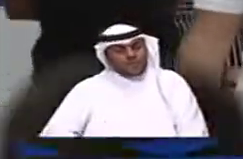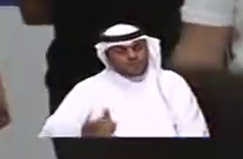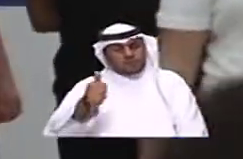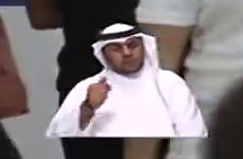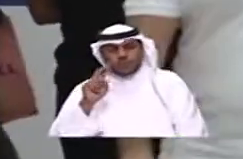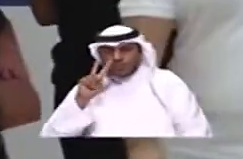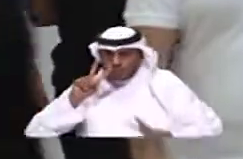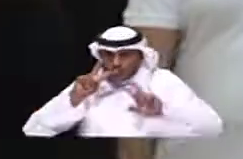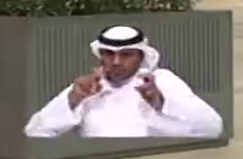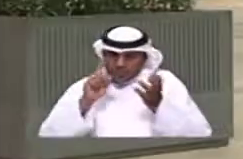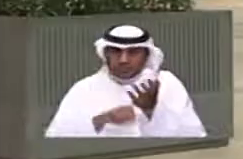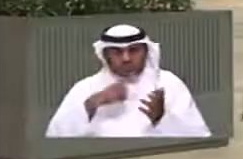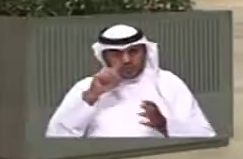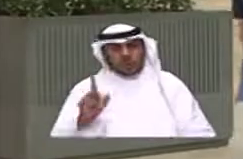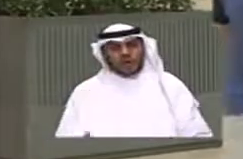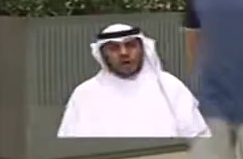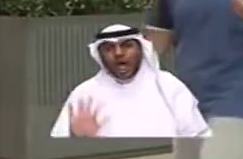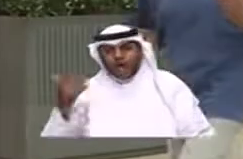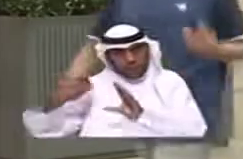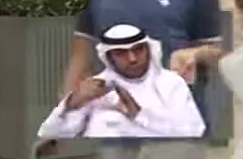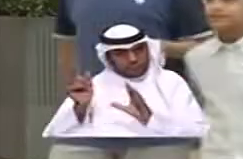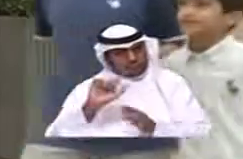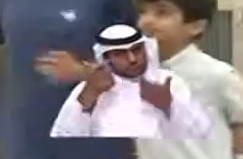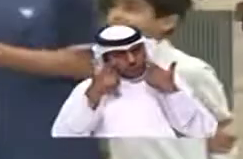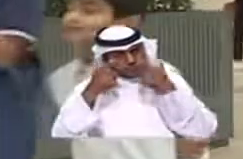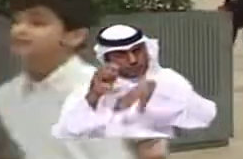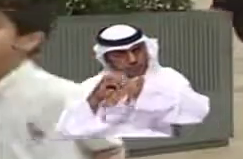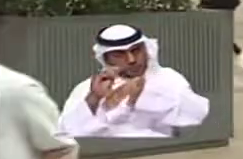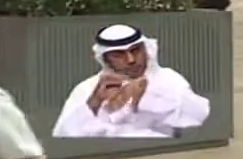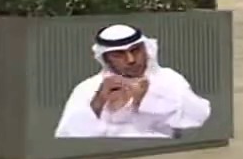عقر دارها. رائد الشمري لتلفزيون دولة الكويت.